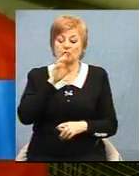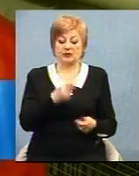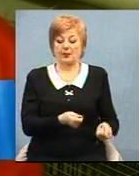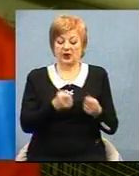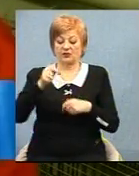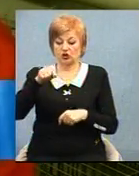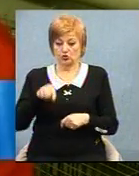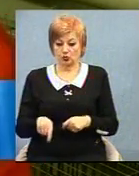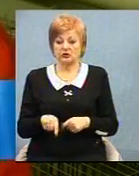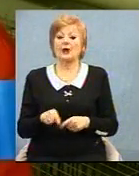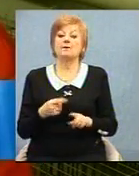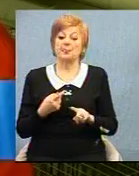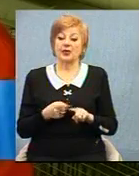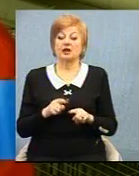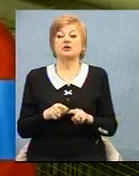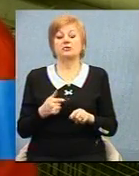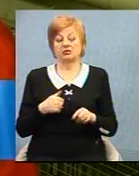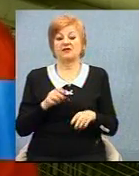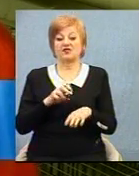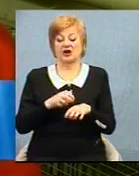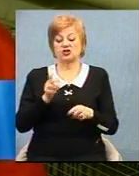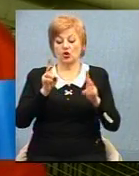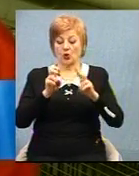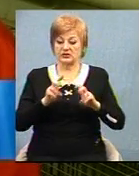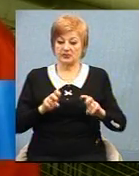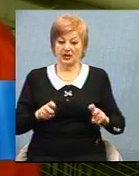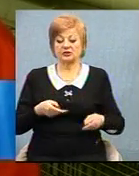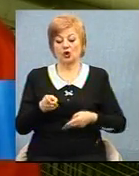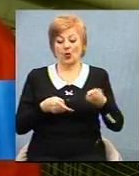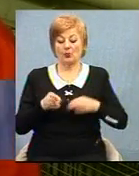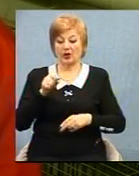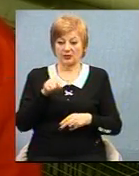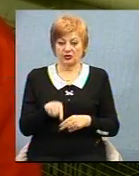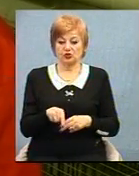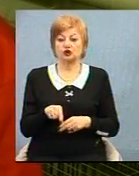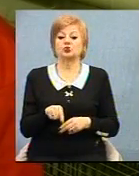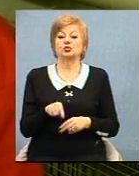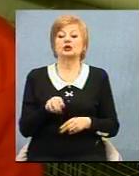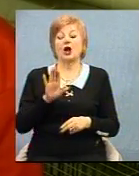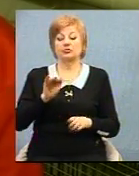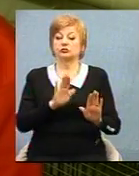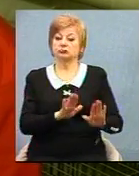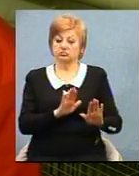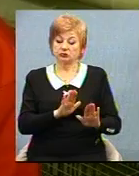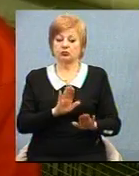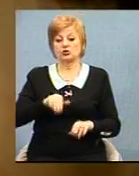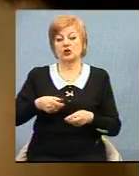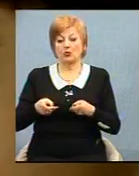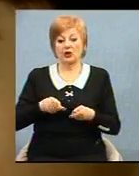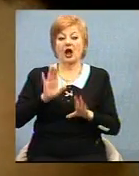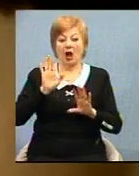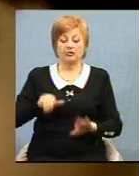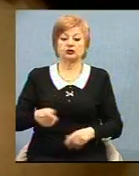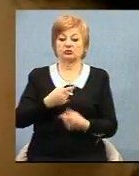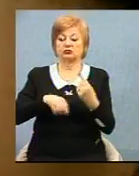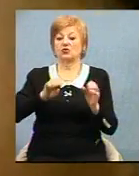місце базування мобільної клініки. Тут вже ветеринари проводили осмотр, операцію. Тут собаки знаходились на післяопераційній передержці і після цього їх